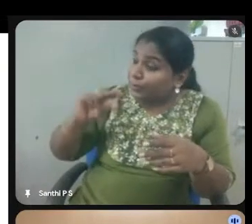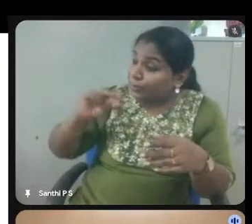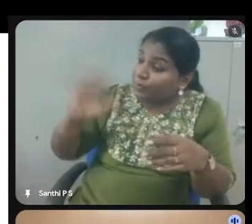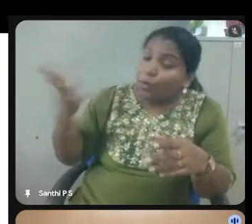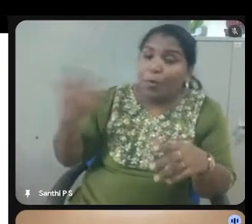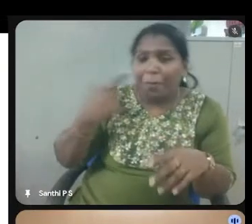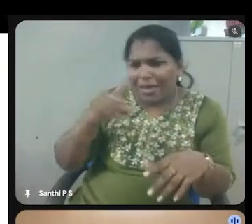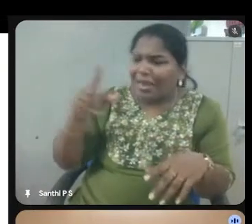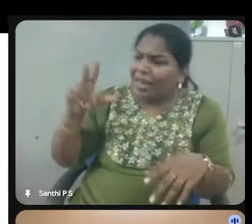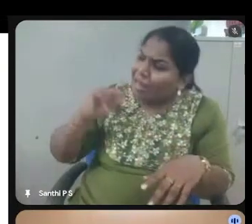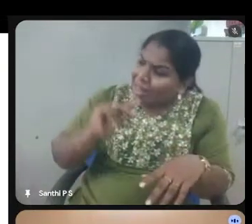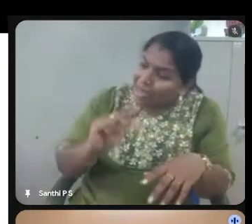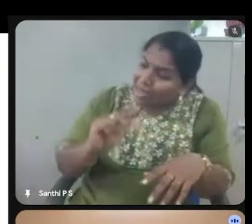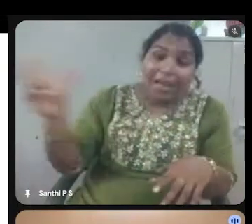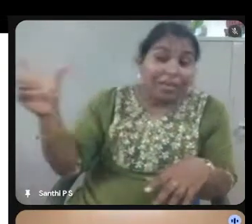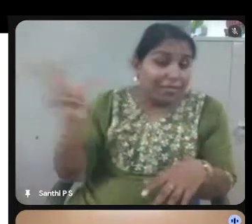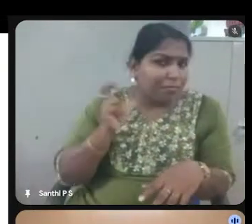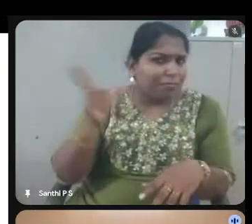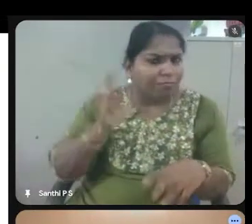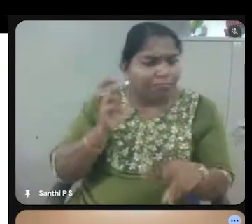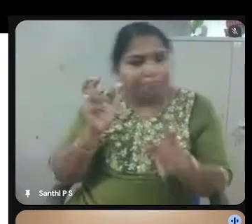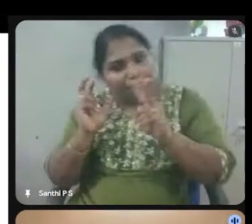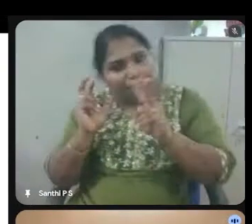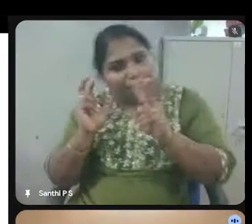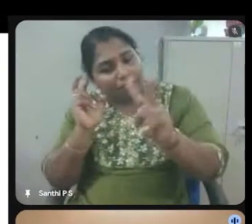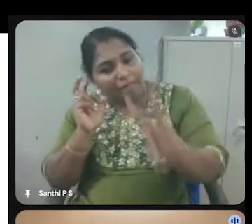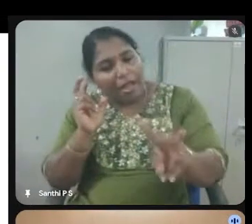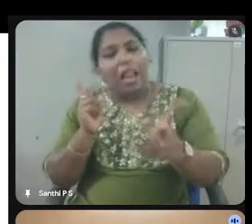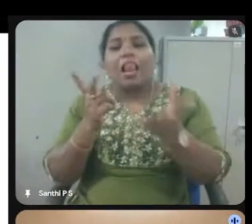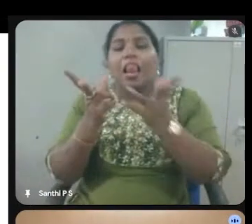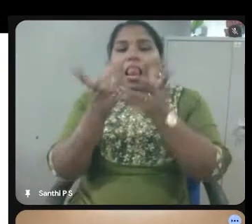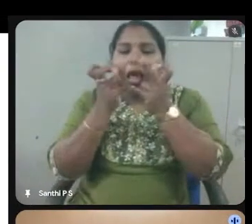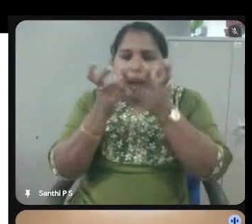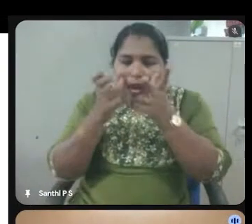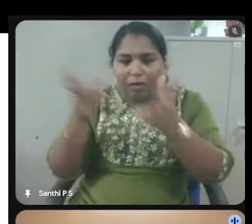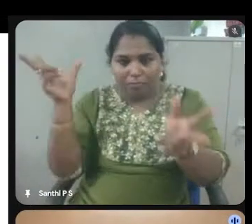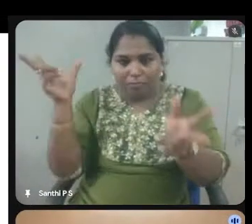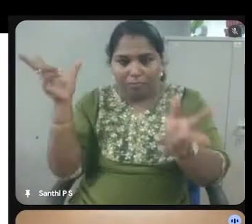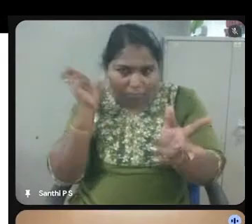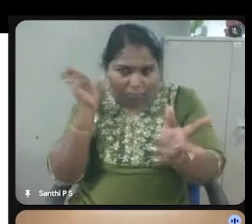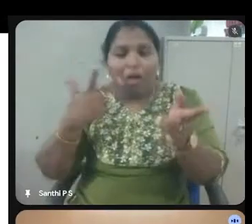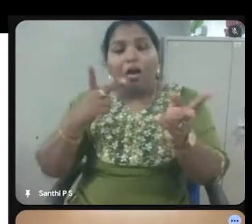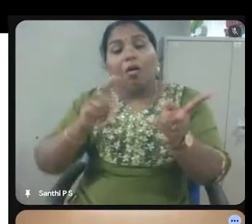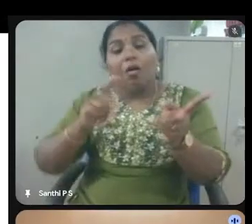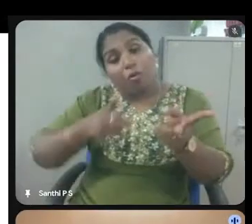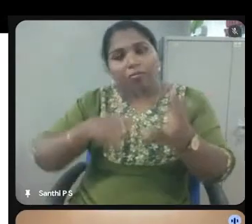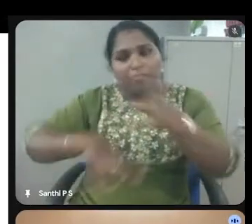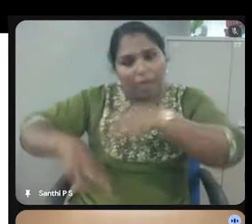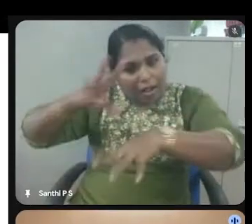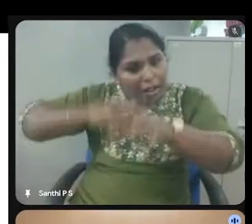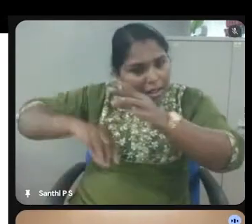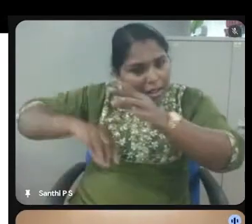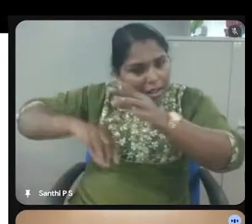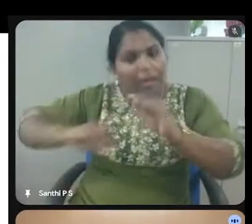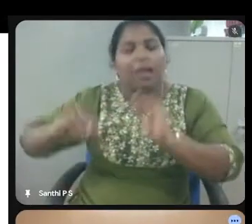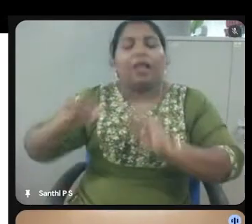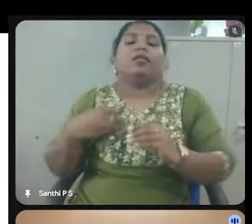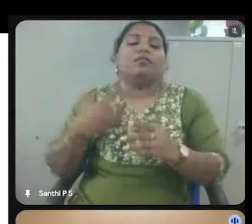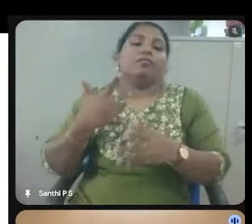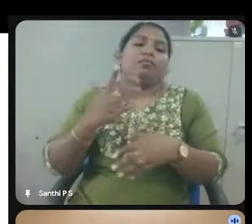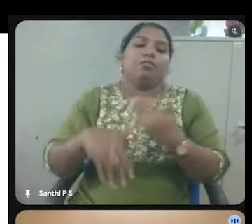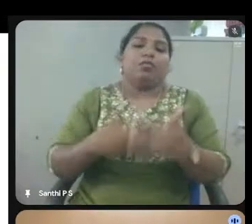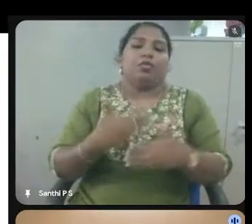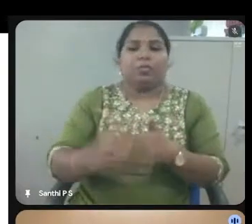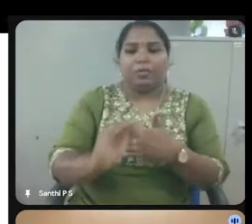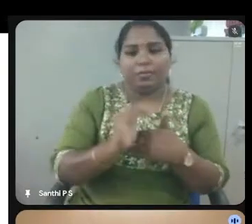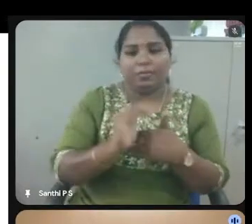ടൈം കൂടുന്നത് കാരണം വരുന്ന സംസാര ഭാഷയ്ക്ക് വരുന്ന ഒരു കാലതാമസം നമുക്ക് ഒരു പരിധി വരെ നമുക്ക് പറയാൻ സാധിക്കും. അപ്പോൾ